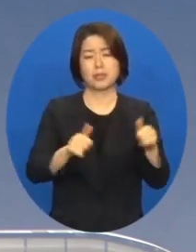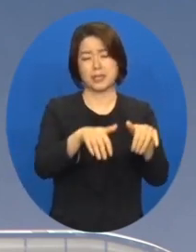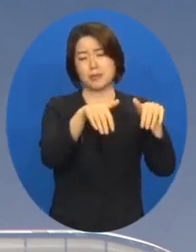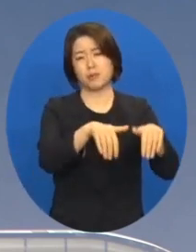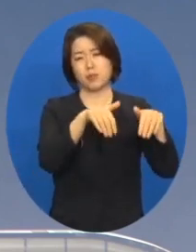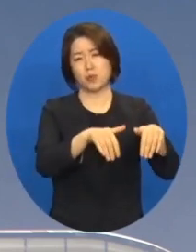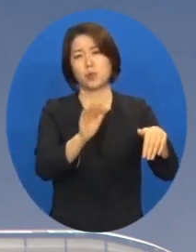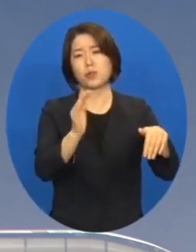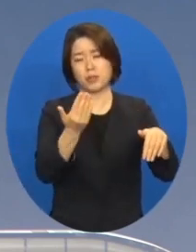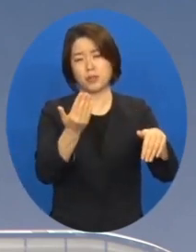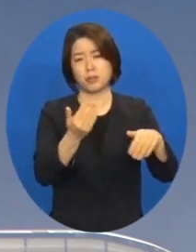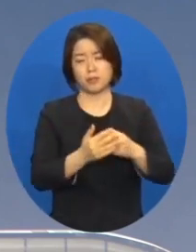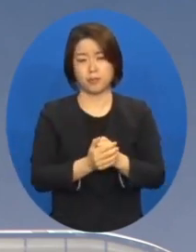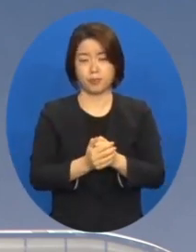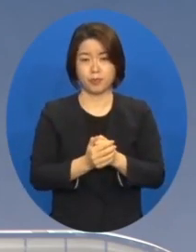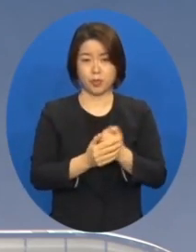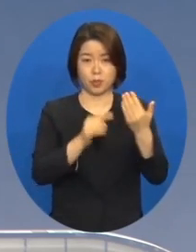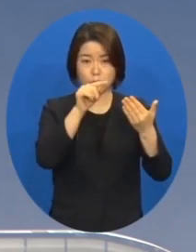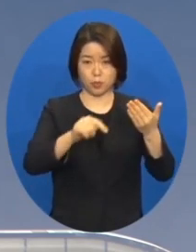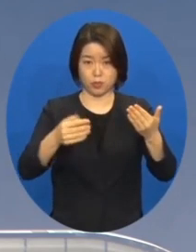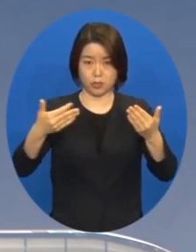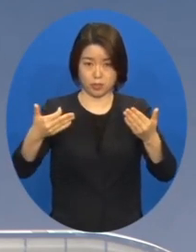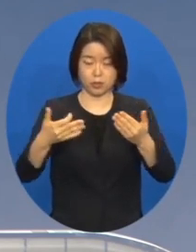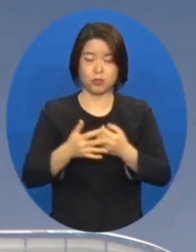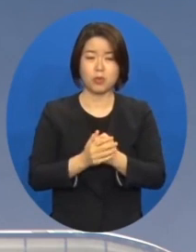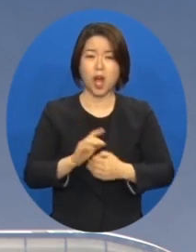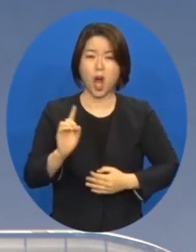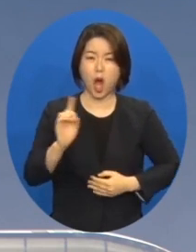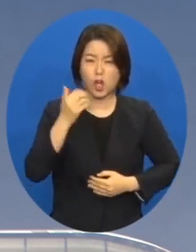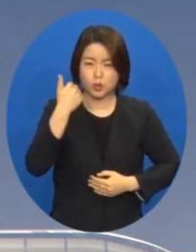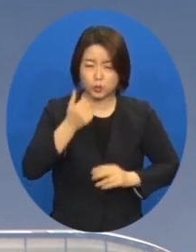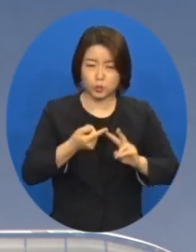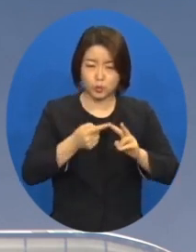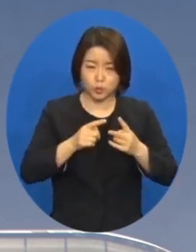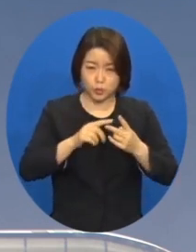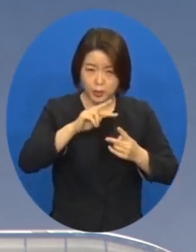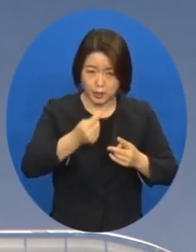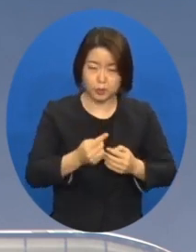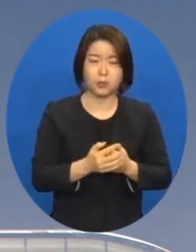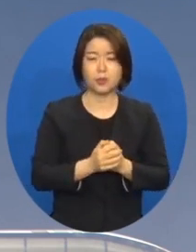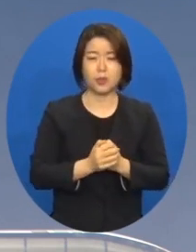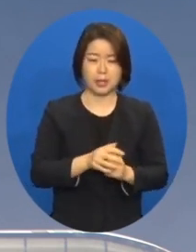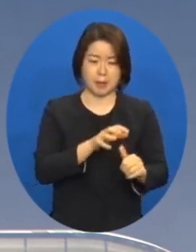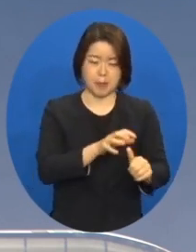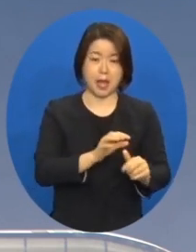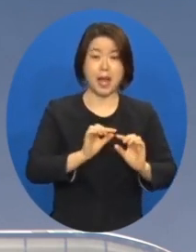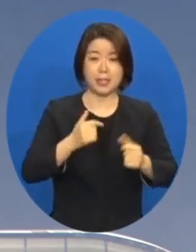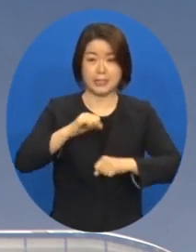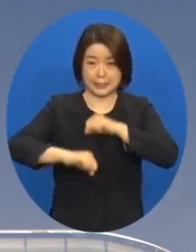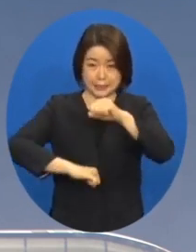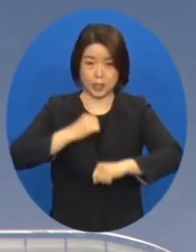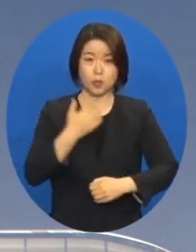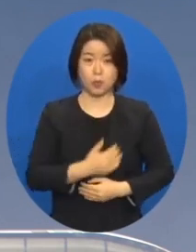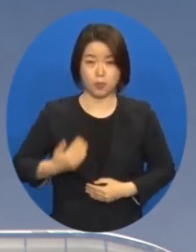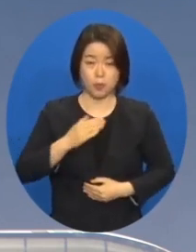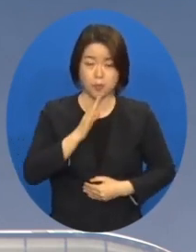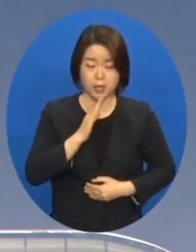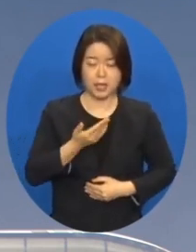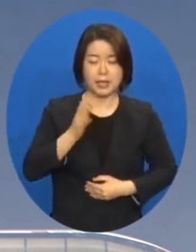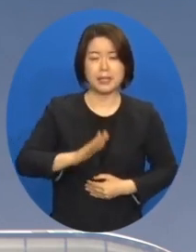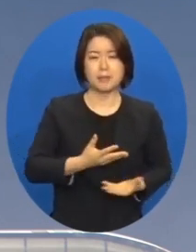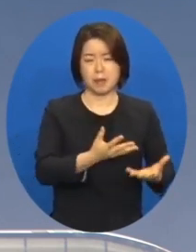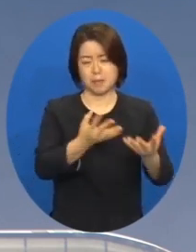되었다는 것입니다. 19절에 나는 어느 누구에게도 얽매이지 않는 자유로운 몸이지만 많은 사람을